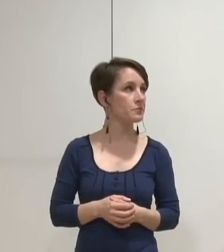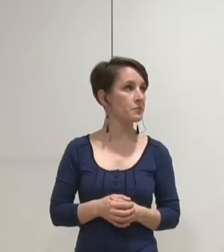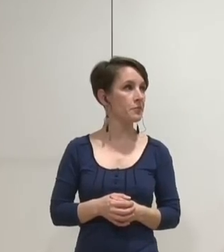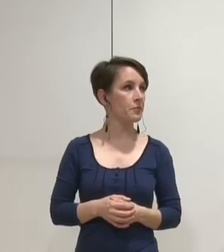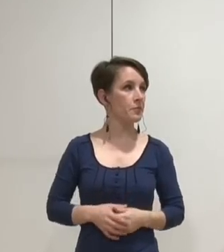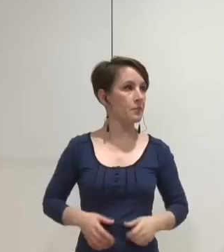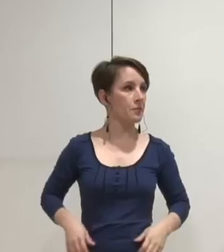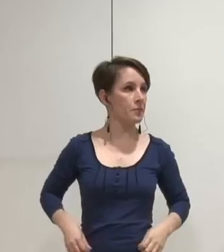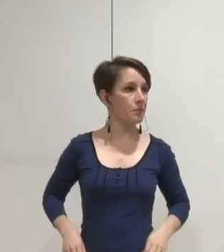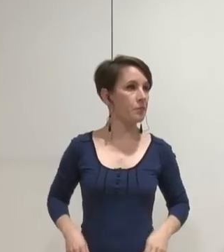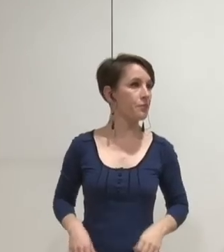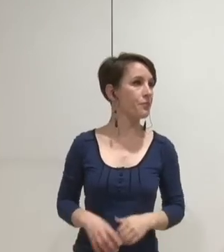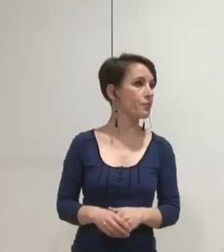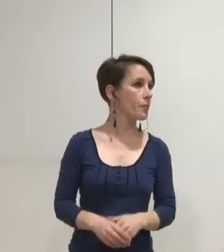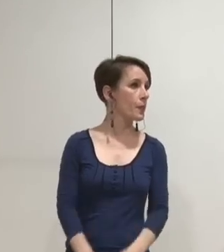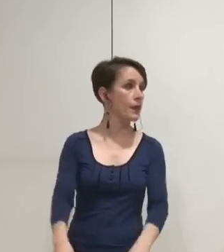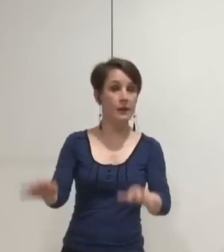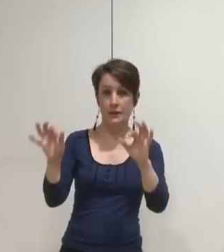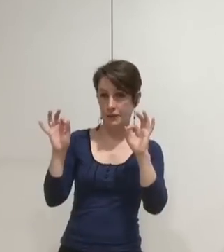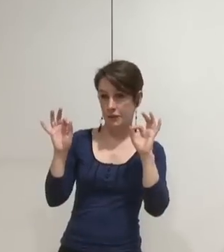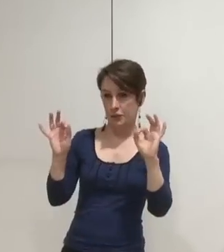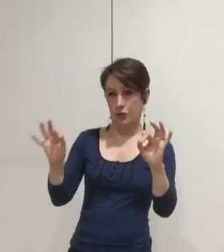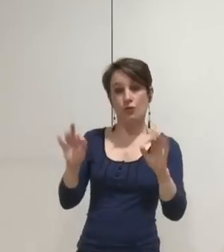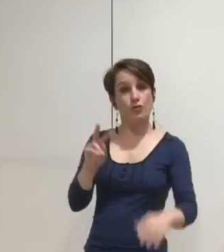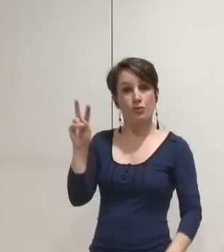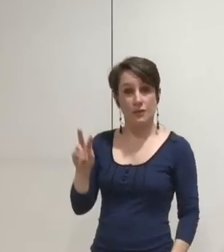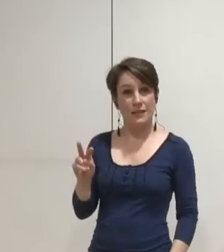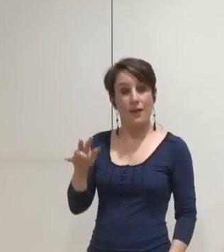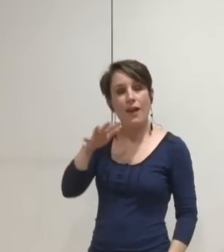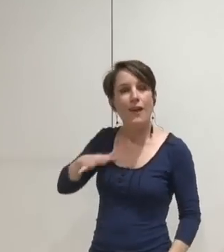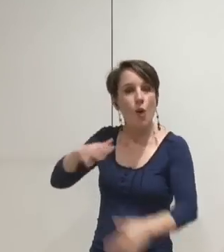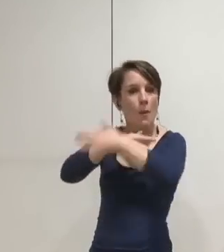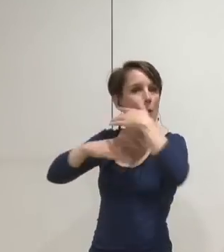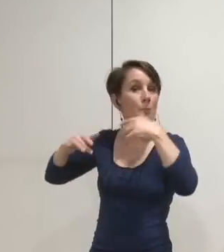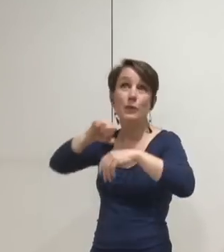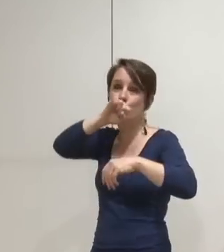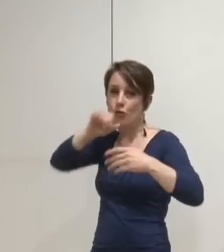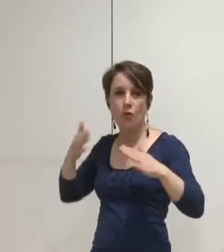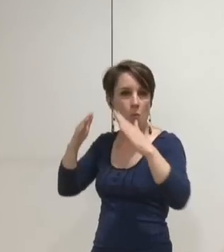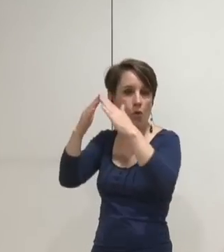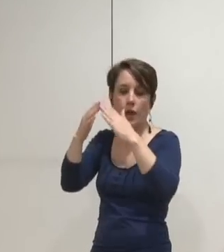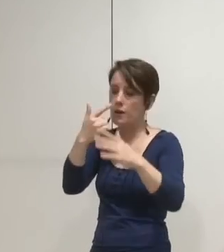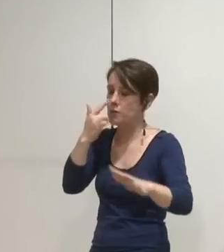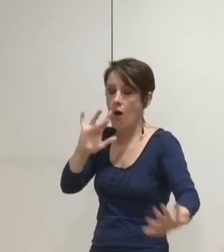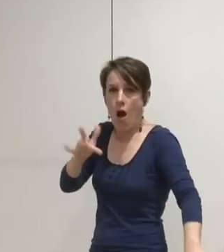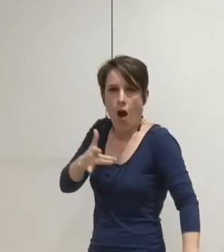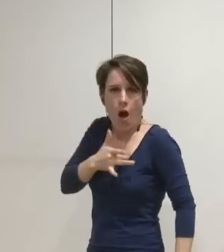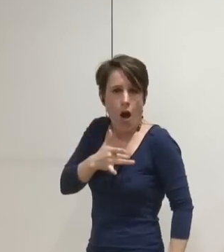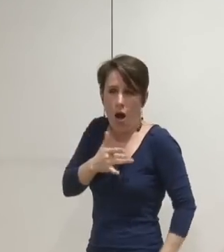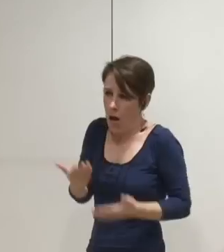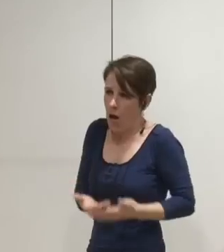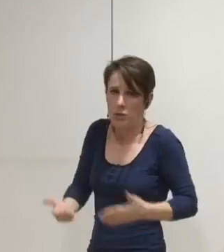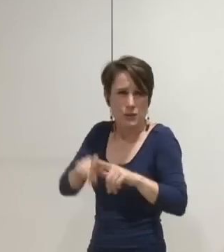alors effectivement le monde de la montagne s'est senti directement concerné par le drame qui a touché le Népal ce qui est bien normal contenu des